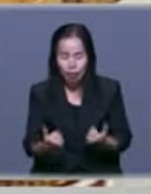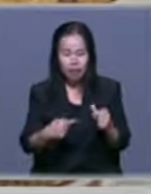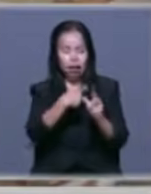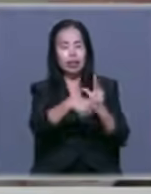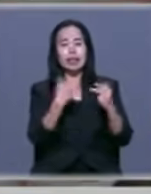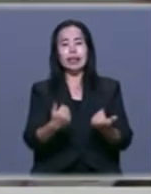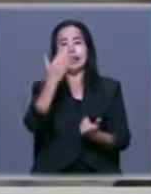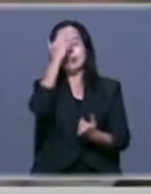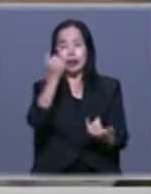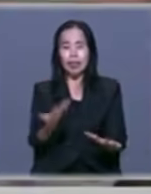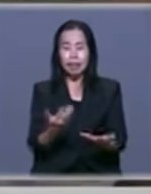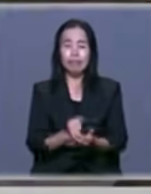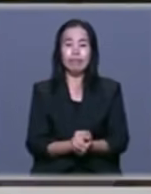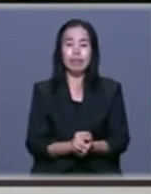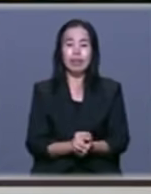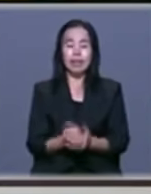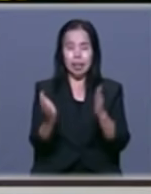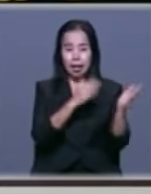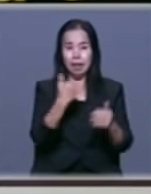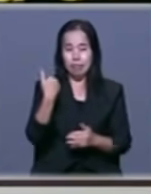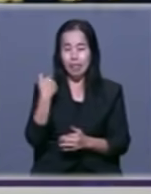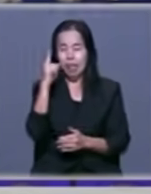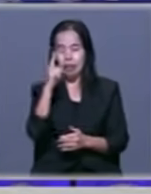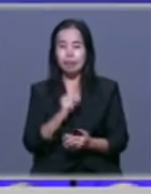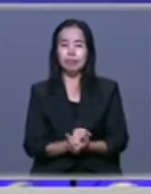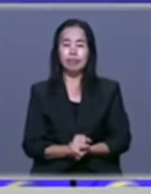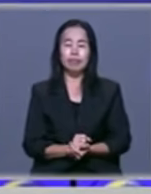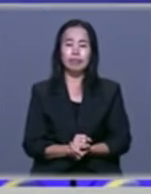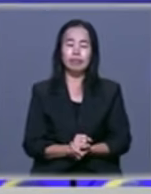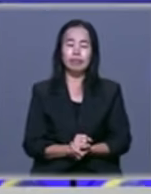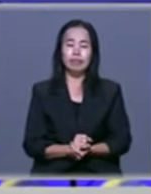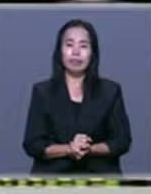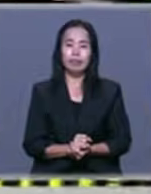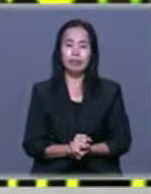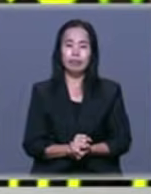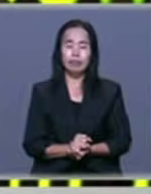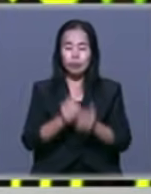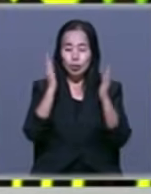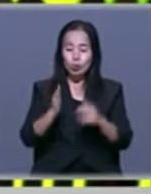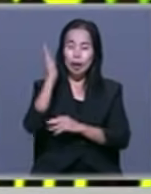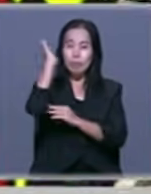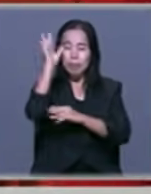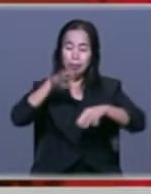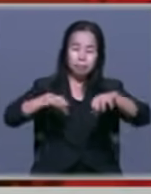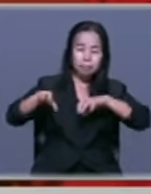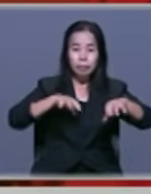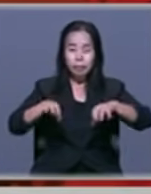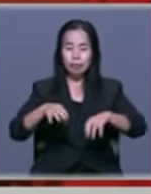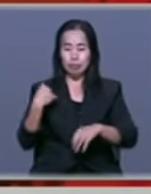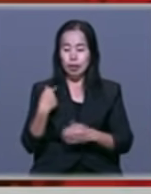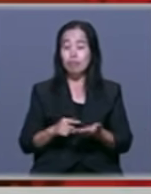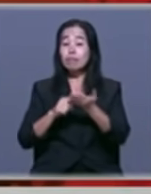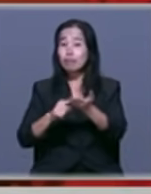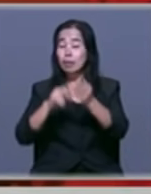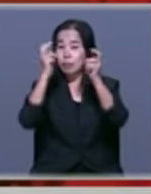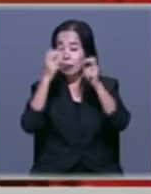งอยู่แล้วก็มีอีกอันนึงนะฮะในรายการนี้บอกว่าผู้ดำเนินรายการได้มีการนำเสนอประเด็นว่าการรถ